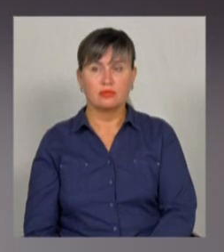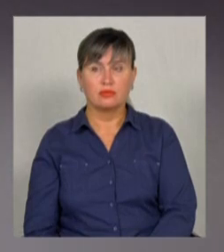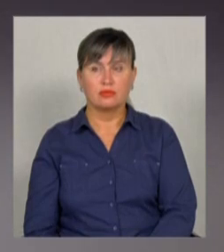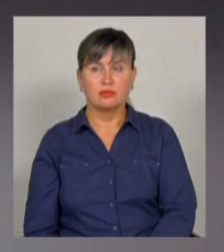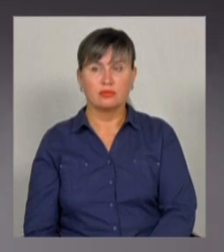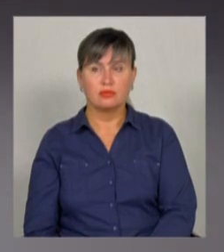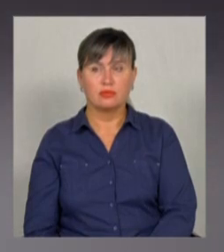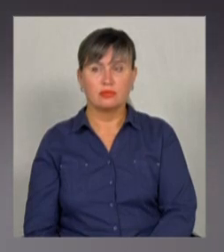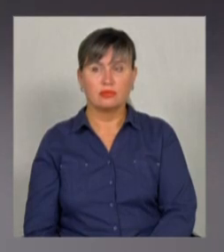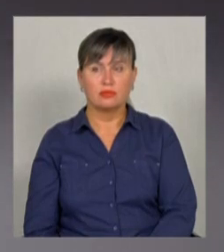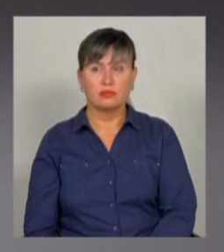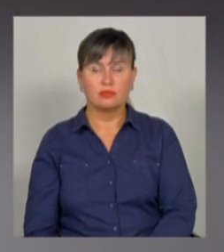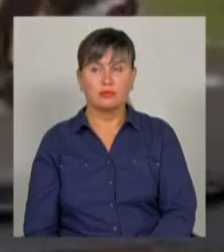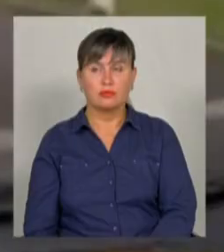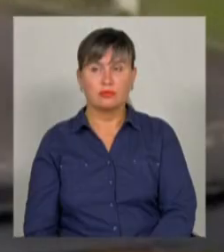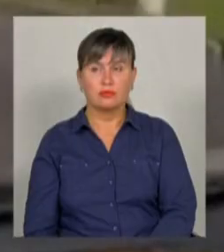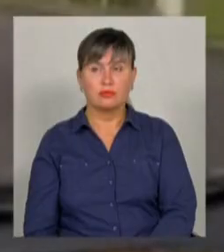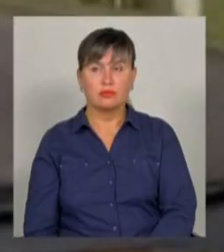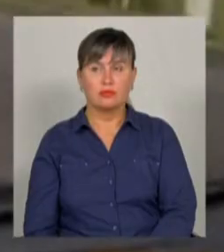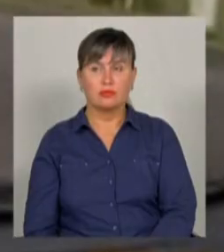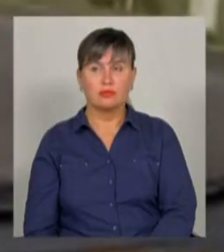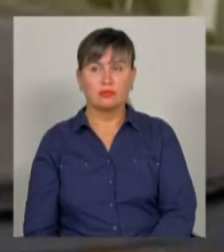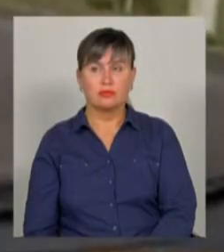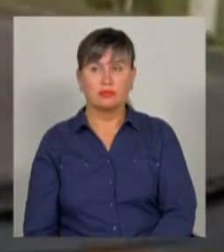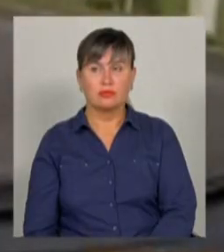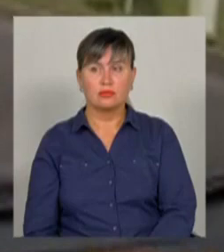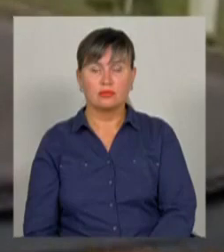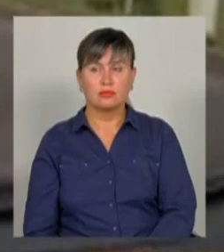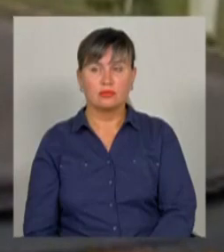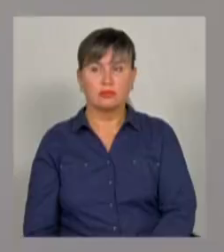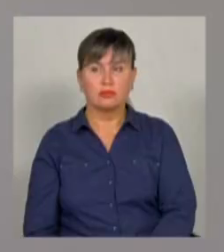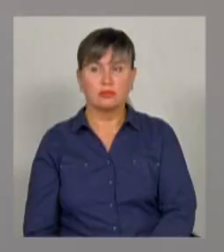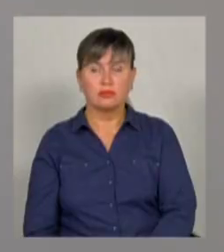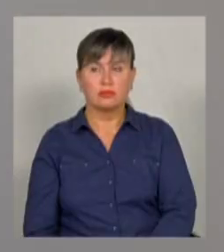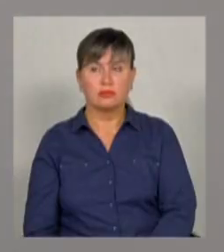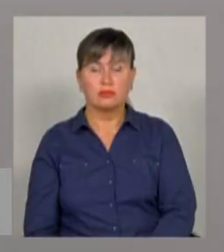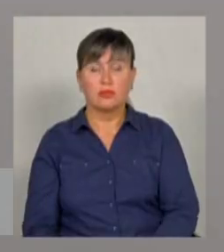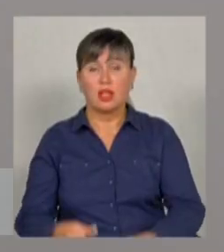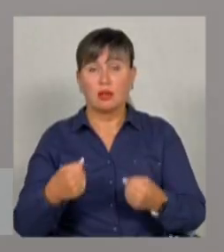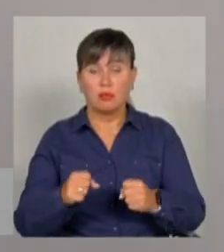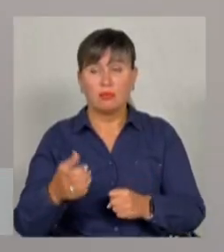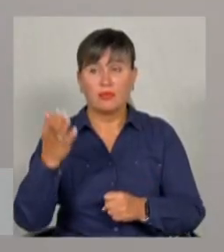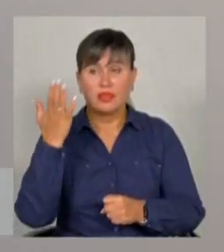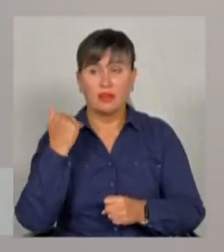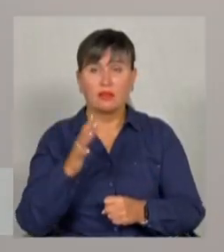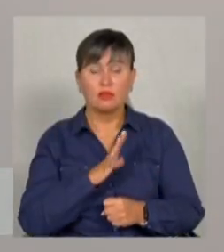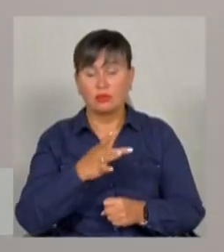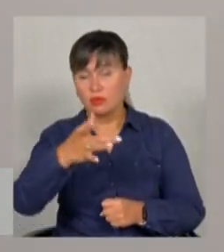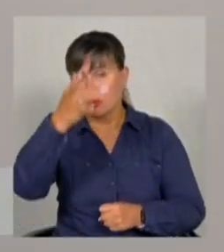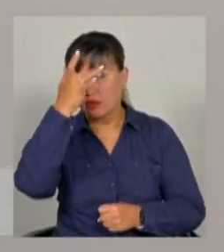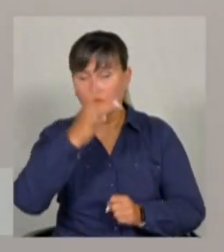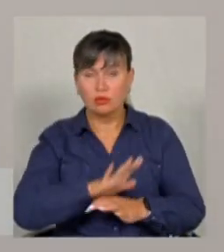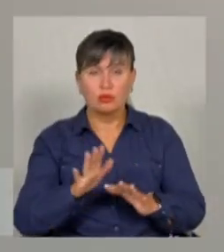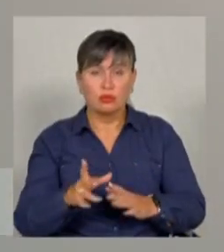Мы Мопедисты давно стали головной болью не только